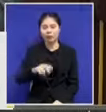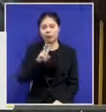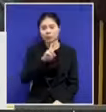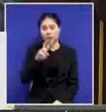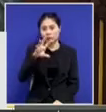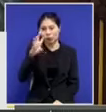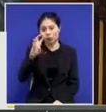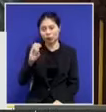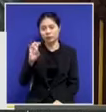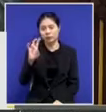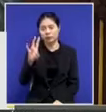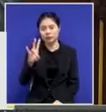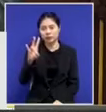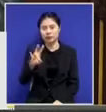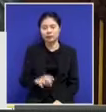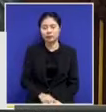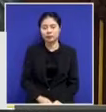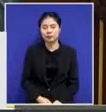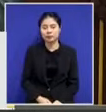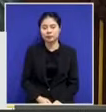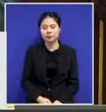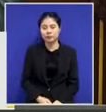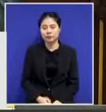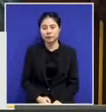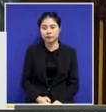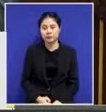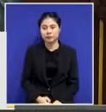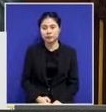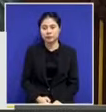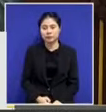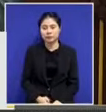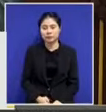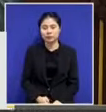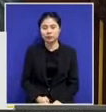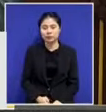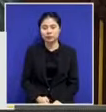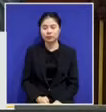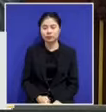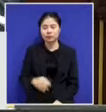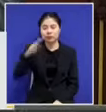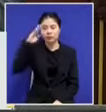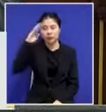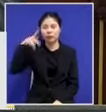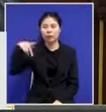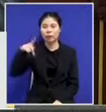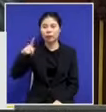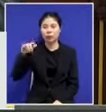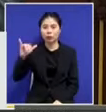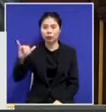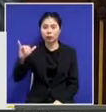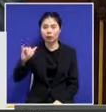267นายนิพัฒน์นายนิพันธ์สิริธร พลเอกประยุทธ์จันทร์โอชาครับ